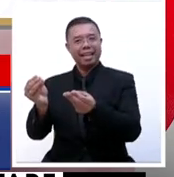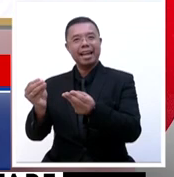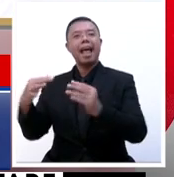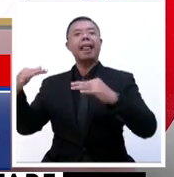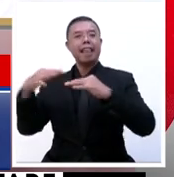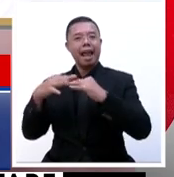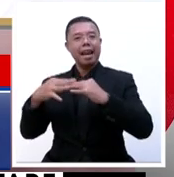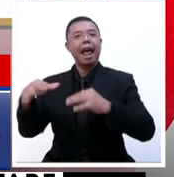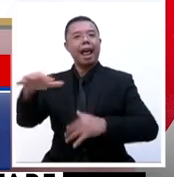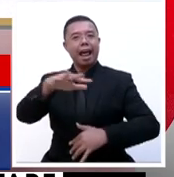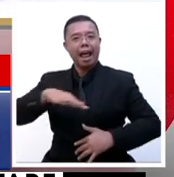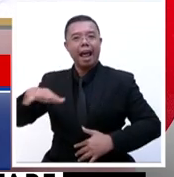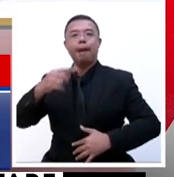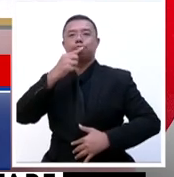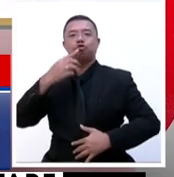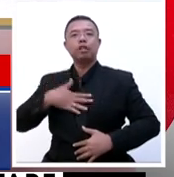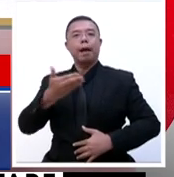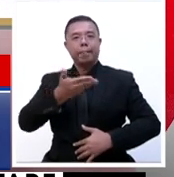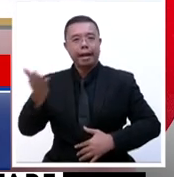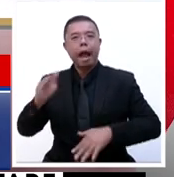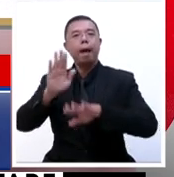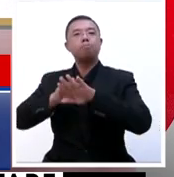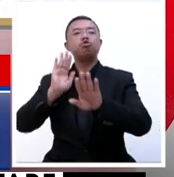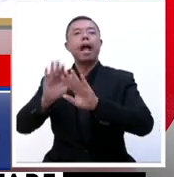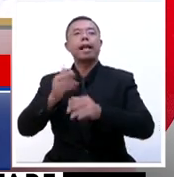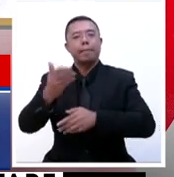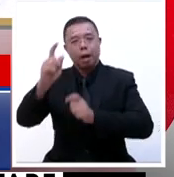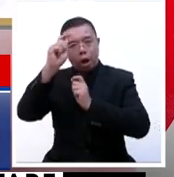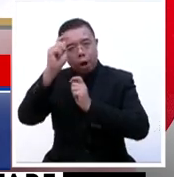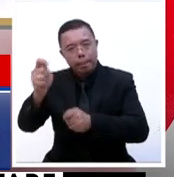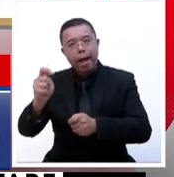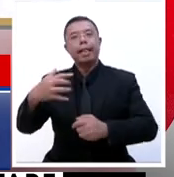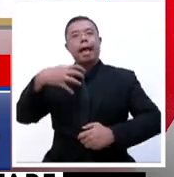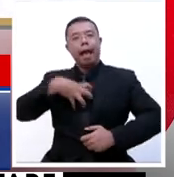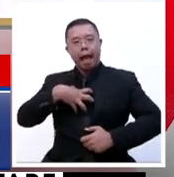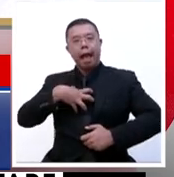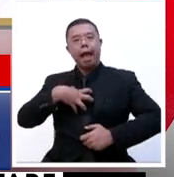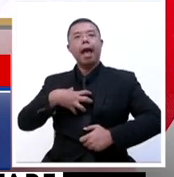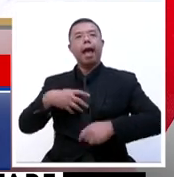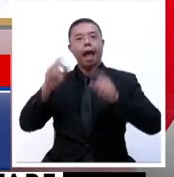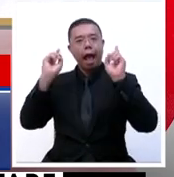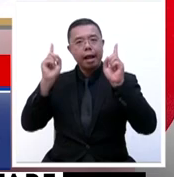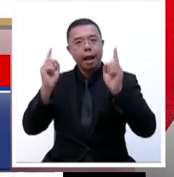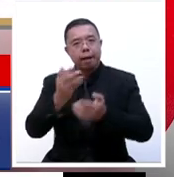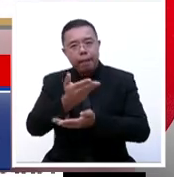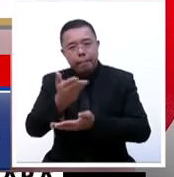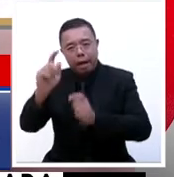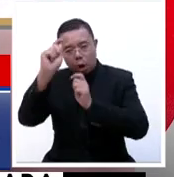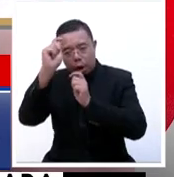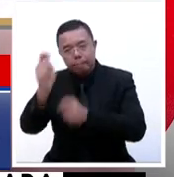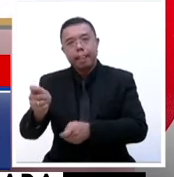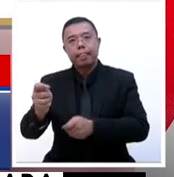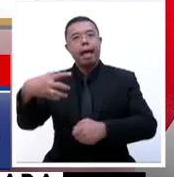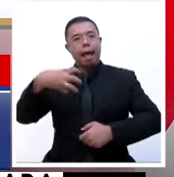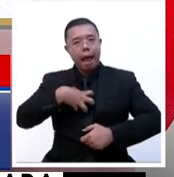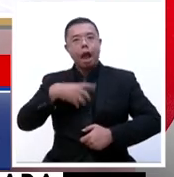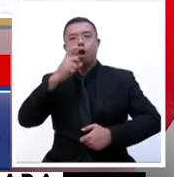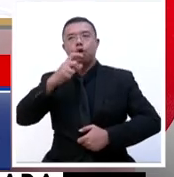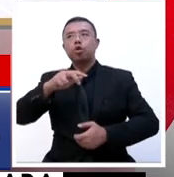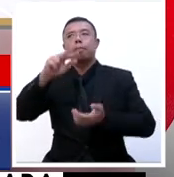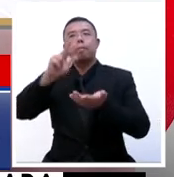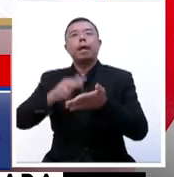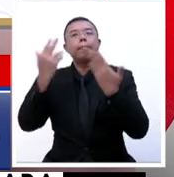hak ulayat mereka hak budaya mereka hak spiritual mereka hak dan kewenangan mereka